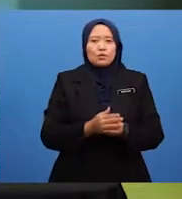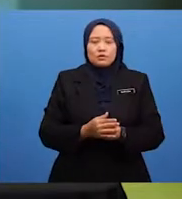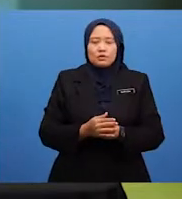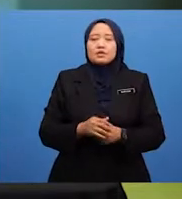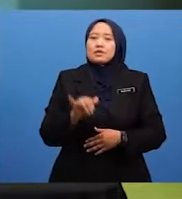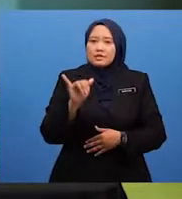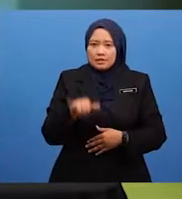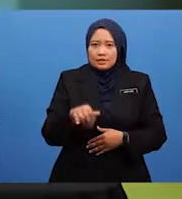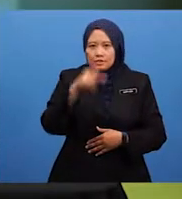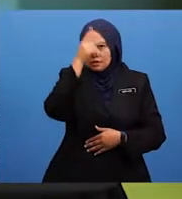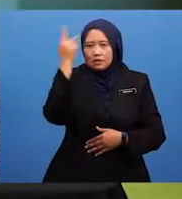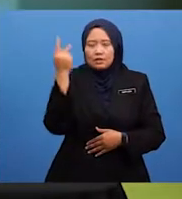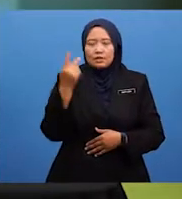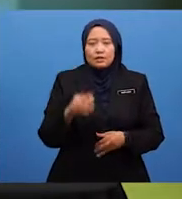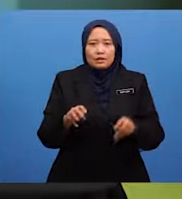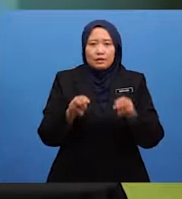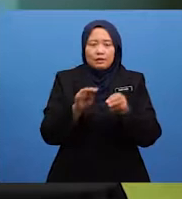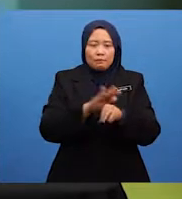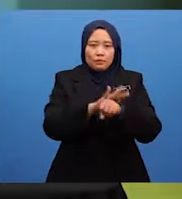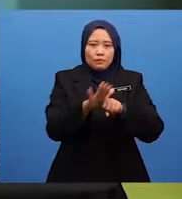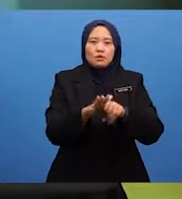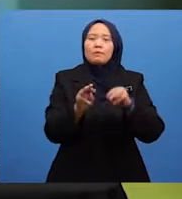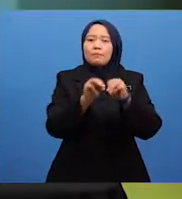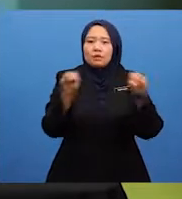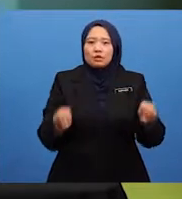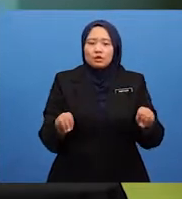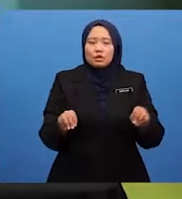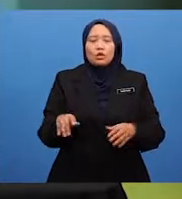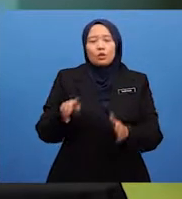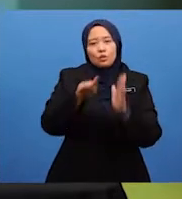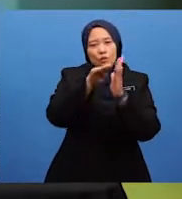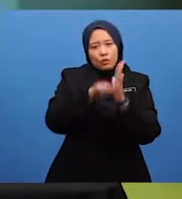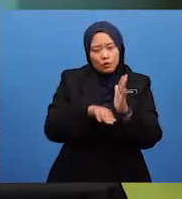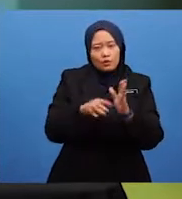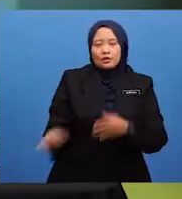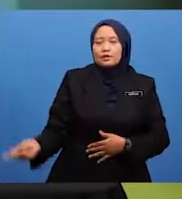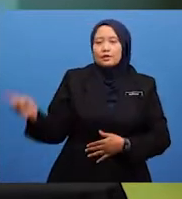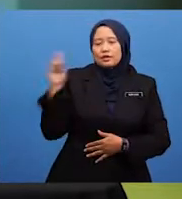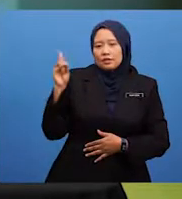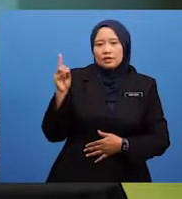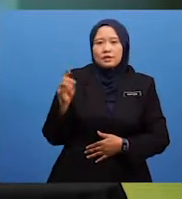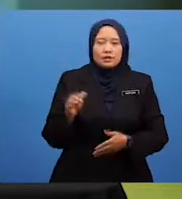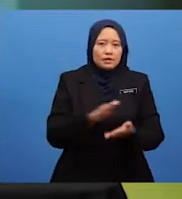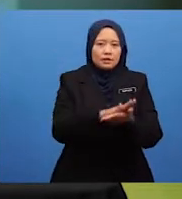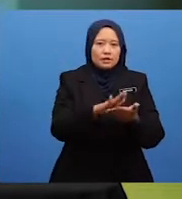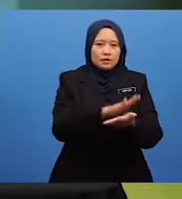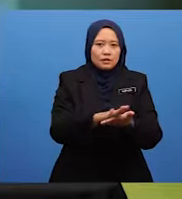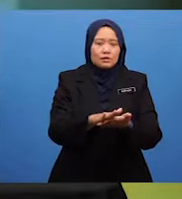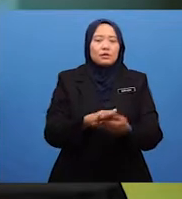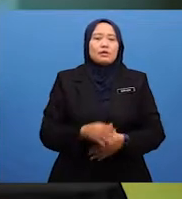Ya, kerana permukaan meja kurang daya geseran berbanding permukaan permainan